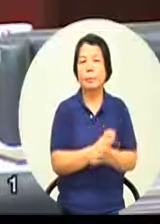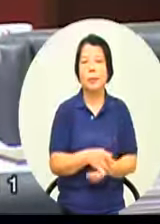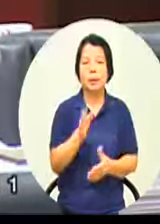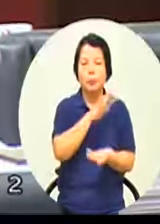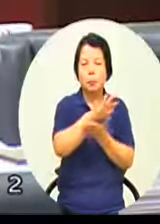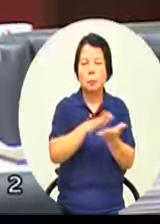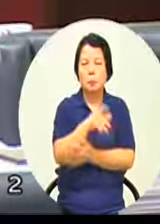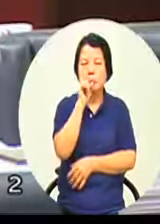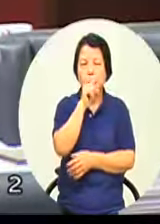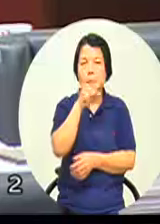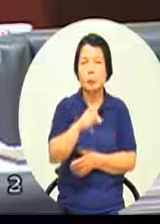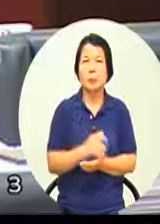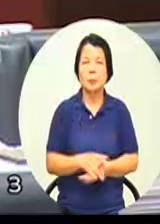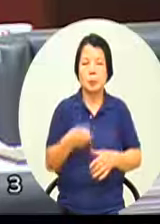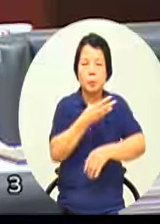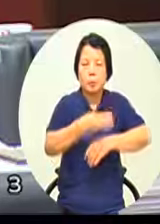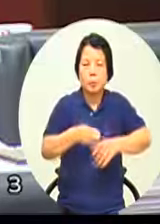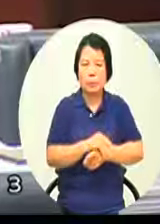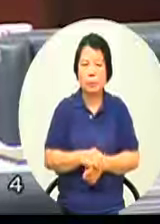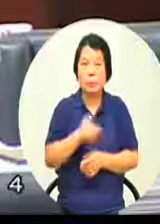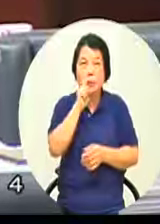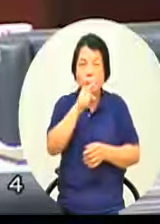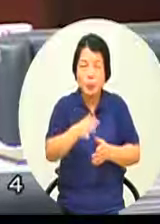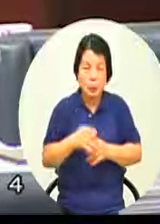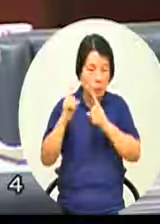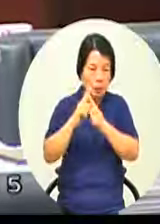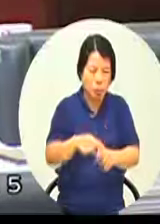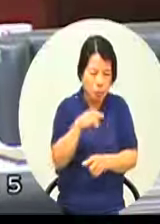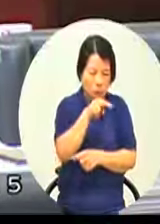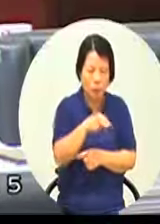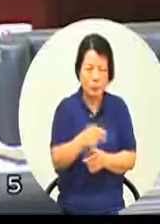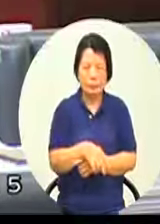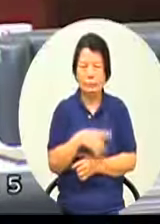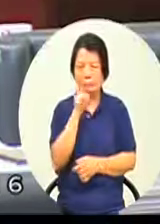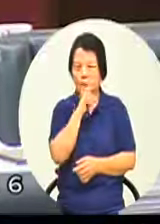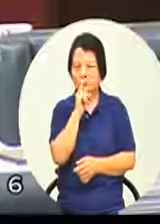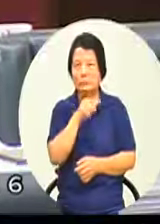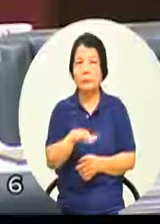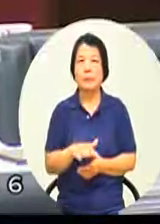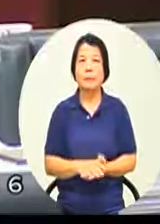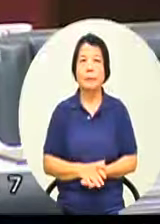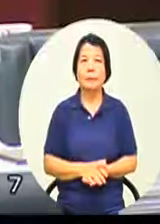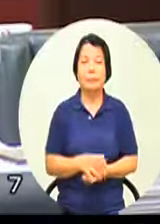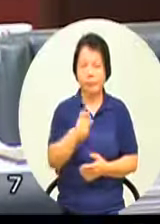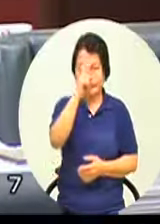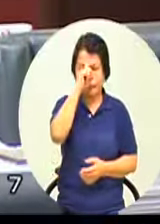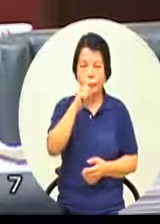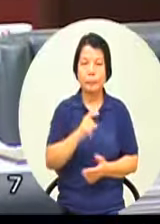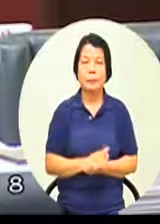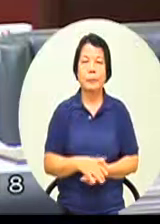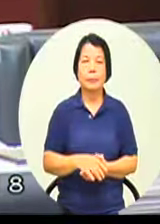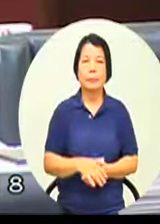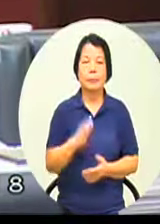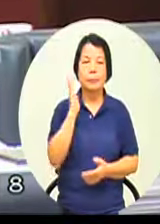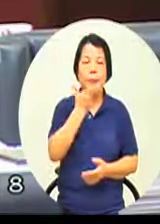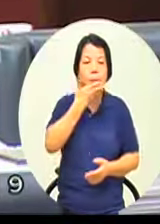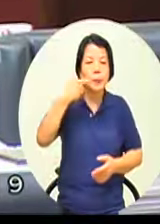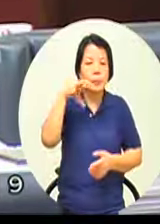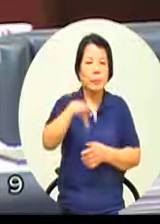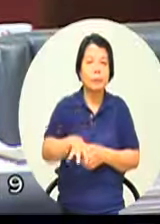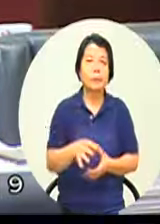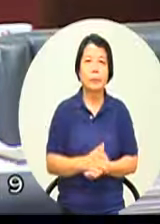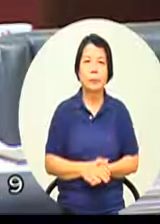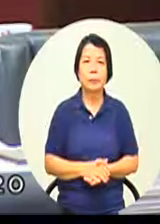了。你看这居高啊，叫做泰格，你如果到现场看你就知道了哈。那我们一直期待是说，是不是水利局这